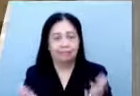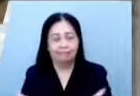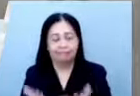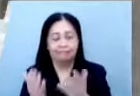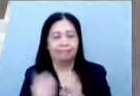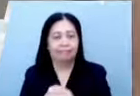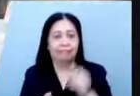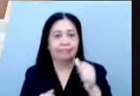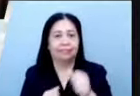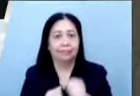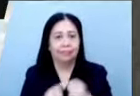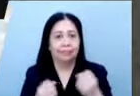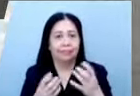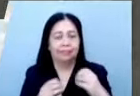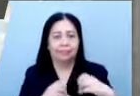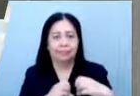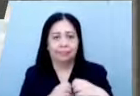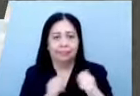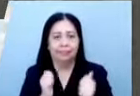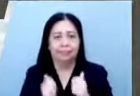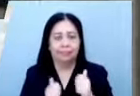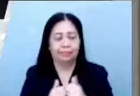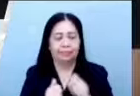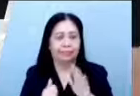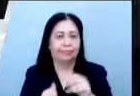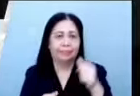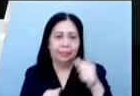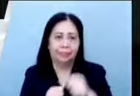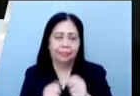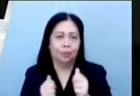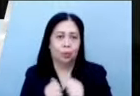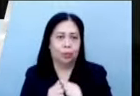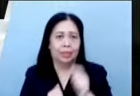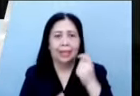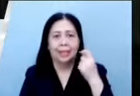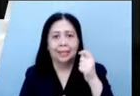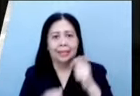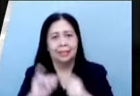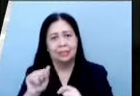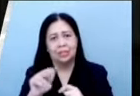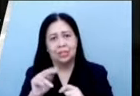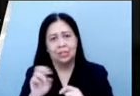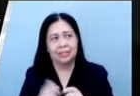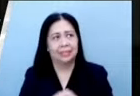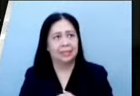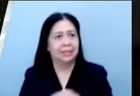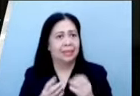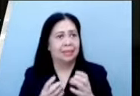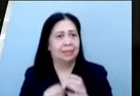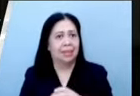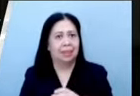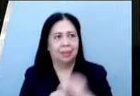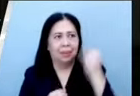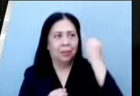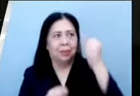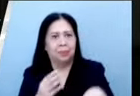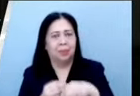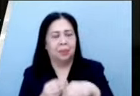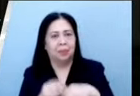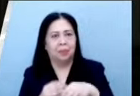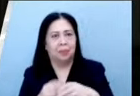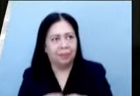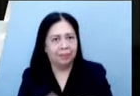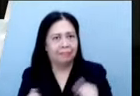ng ilan pang Kapuso stars ang kanilang memories with Tita Jane. Ang dami niyang mga ad-lib na talagang hindi ko napigilang